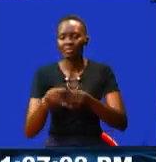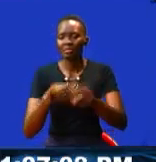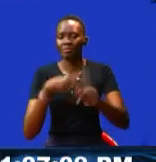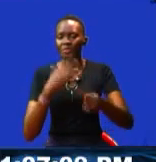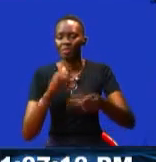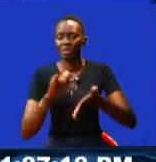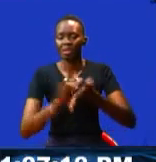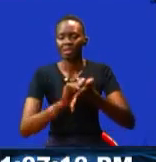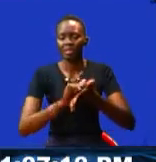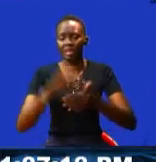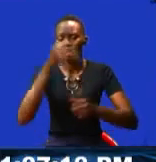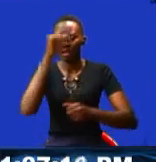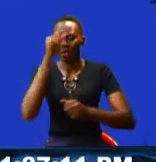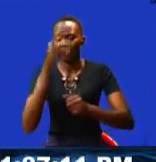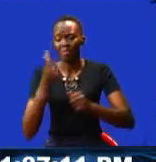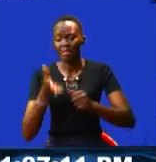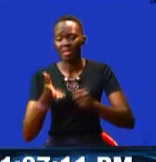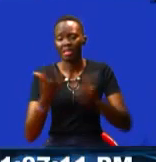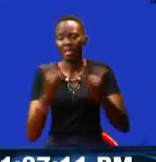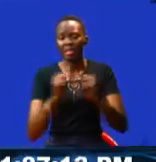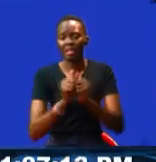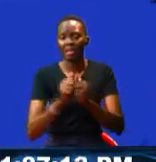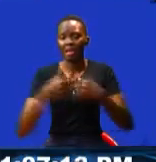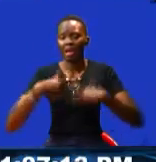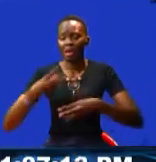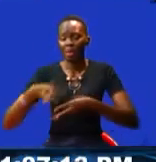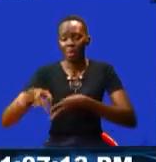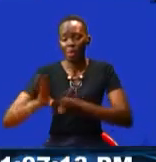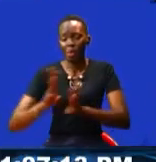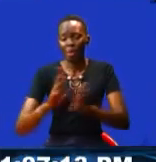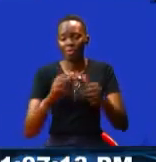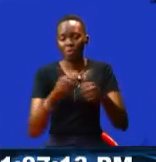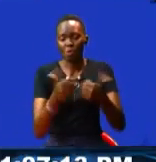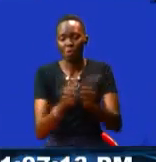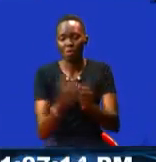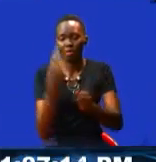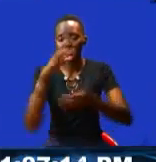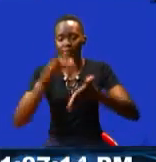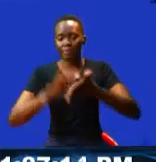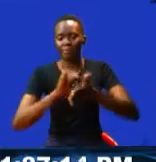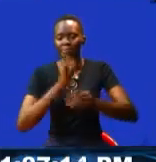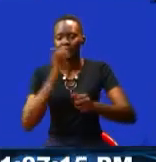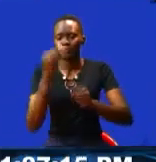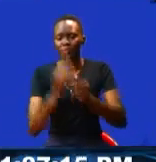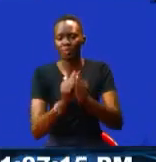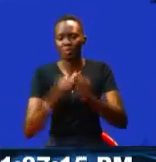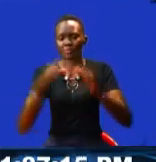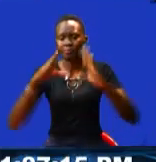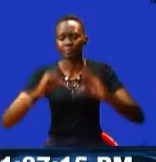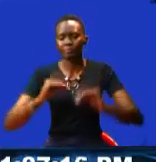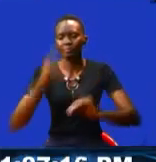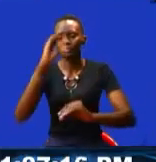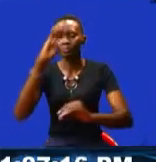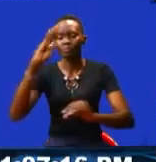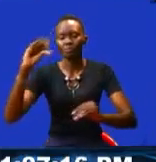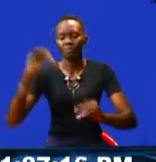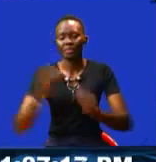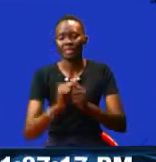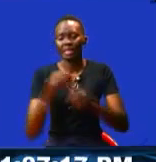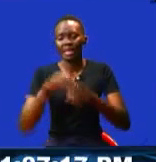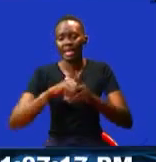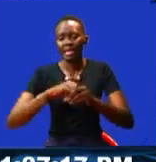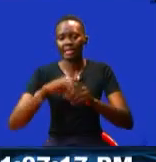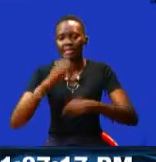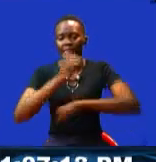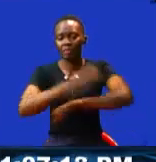dwaro mar mondo mi piny owacho ma pacho kaende oket okenge motegno mar neno ni koro okothir somo weko mag CBC e sikunde ma pacho